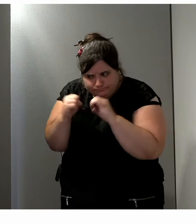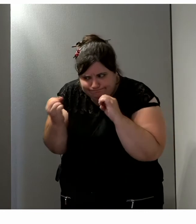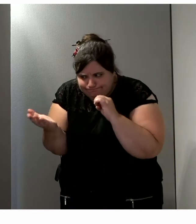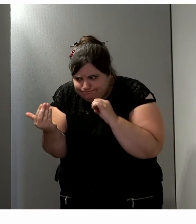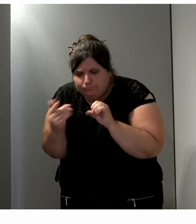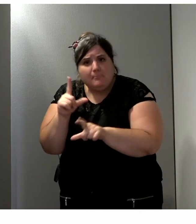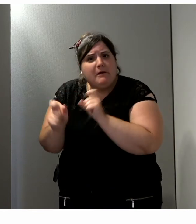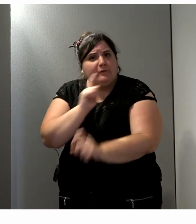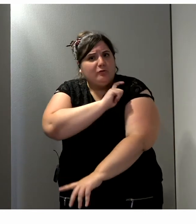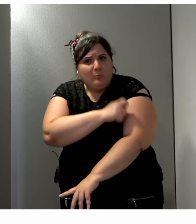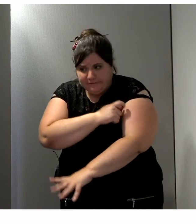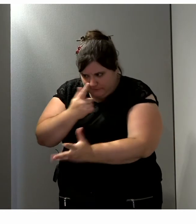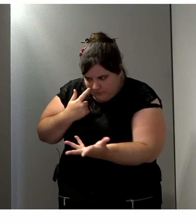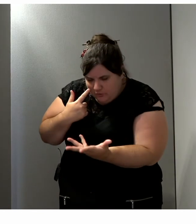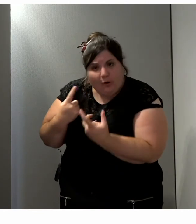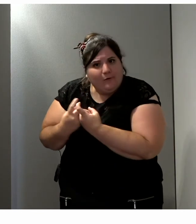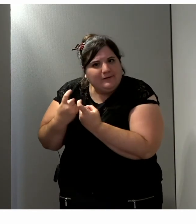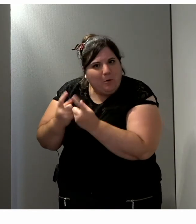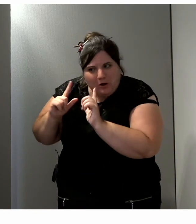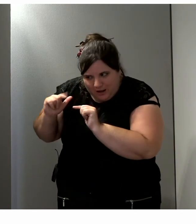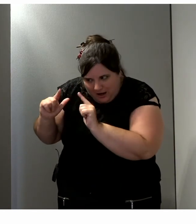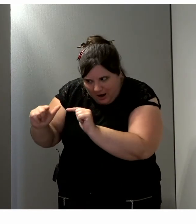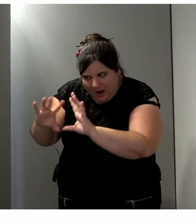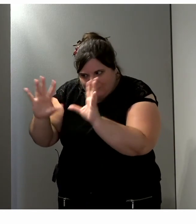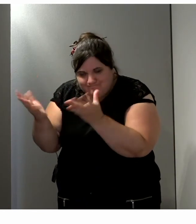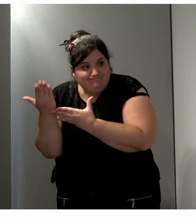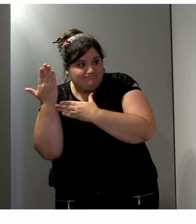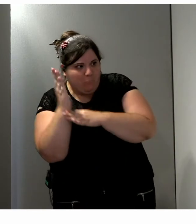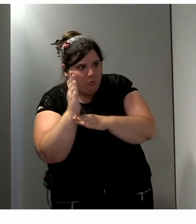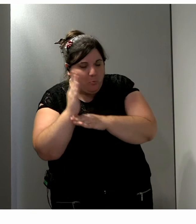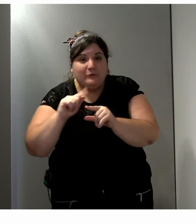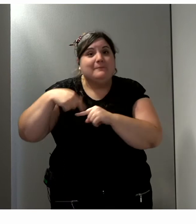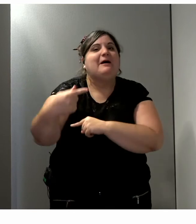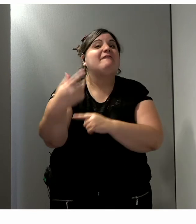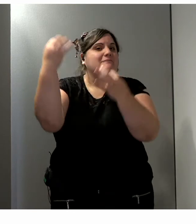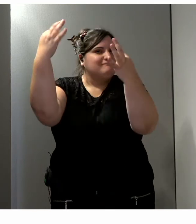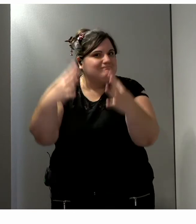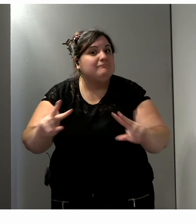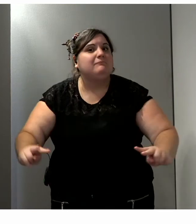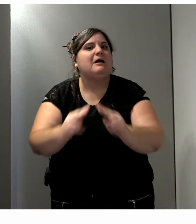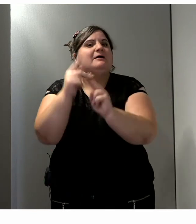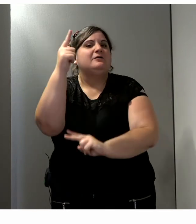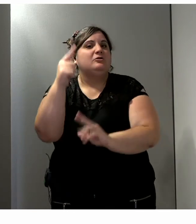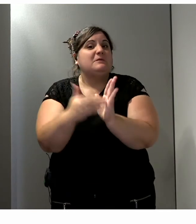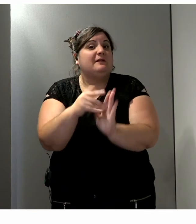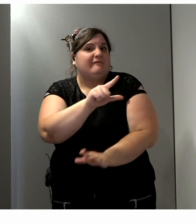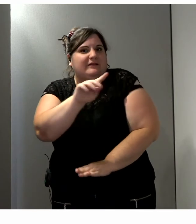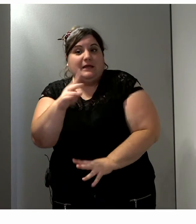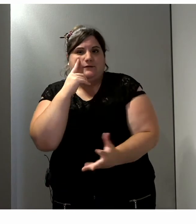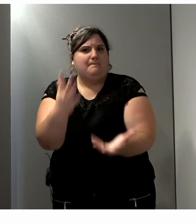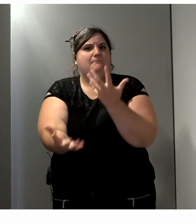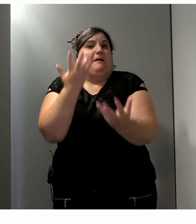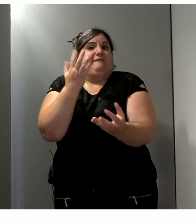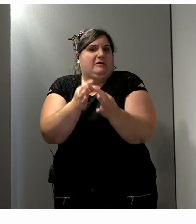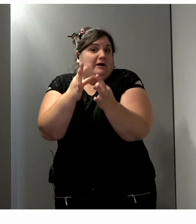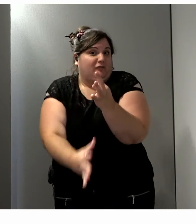voit le résultat au bout du compte en 2024. Donc l'ambition, c'est vraiment ça. C'est qu'on